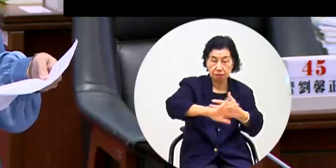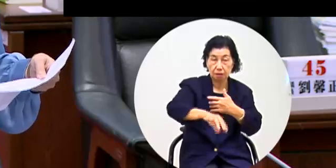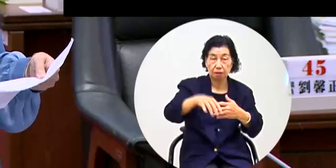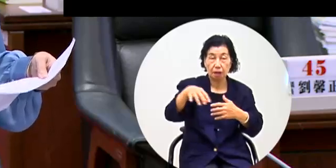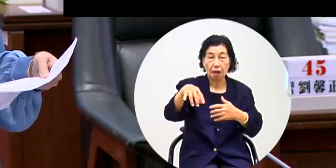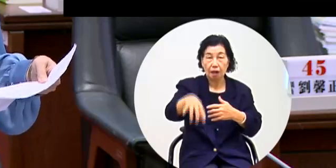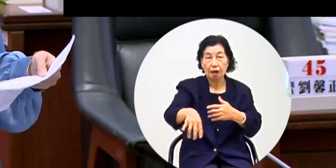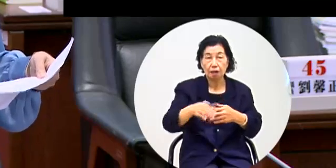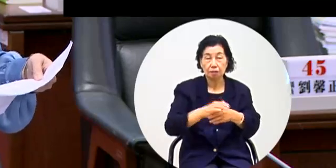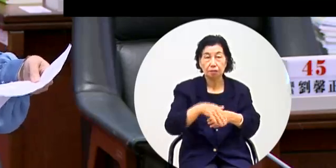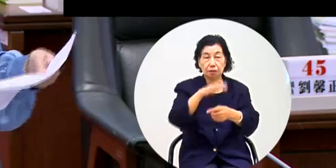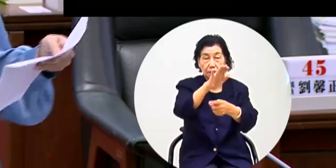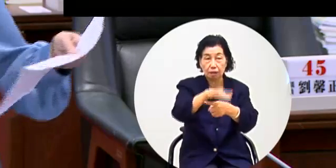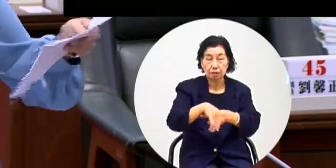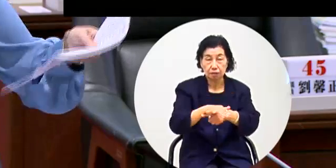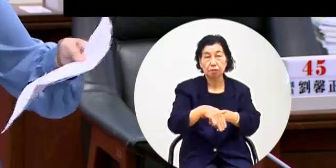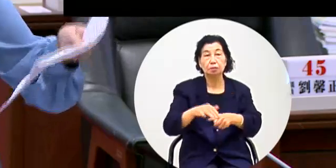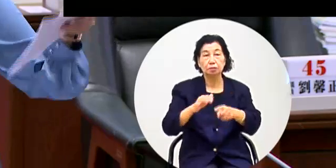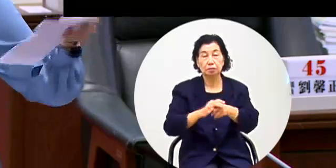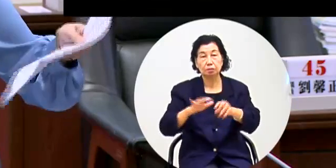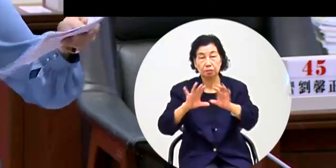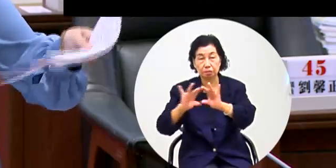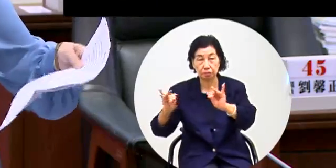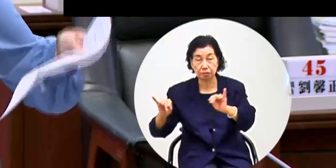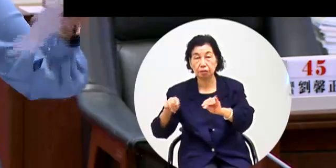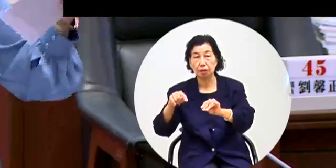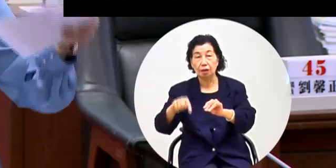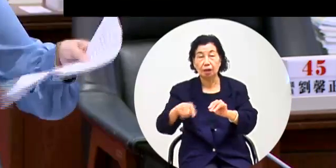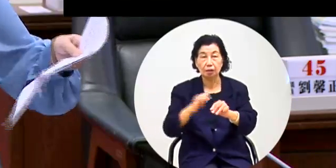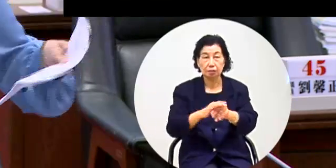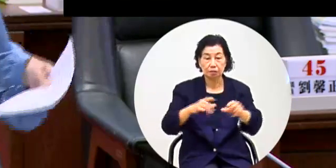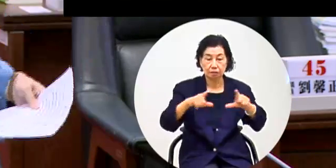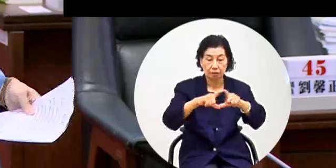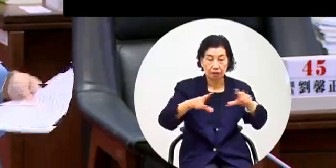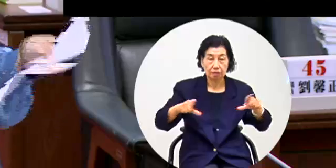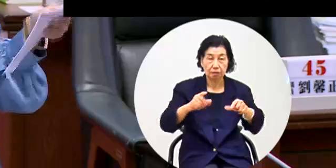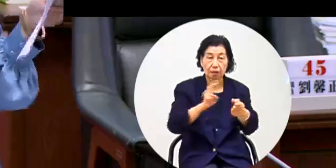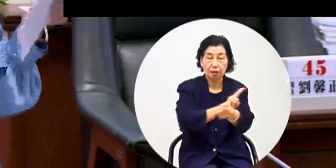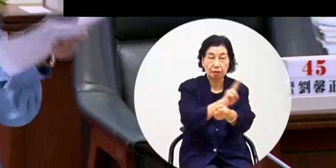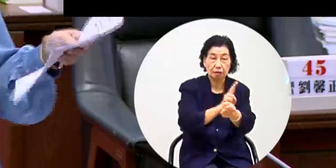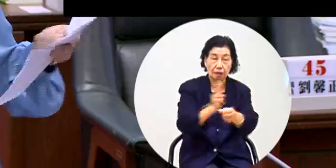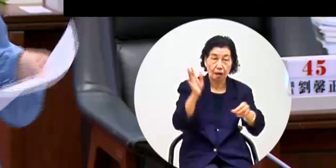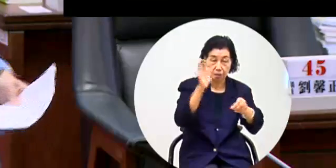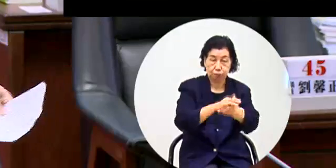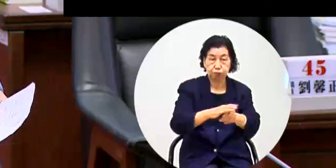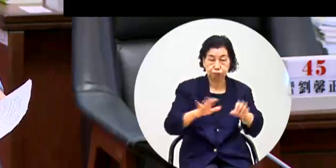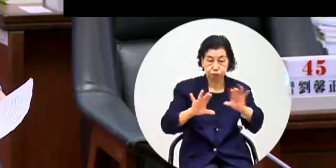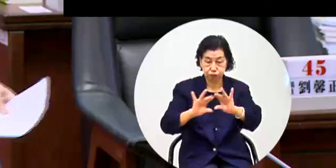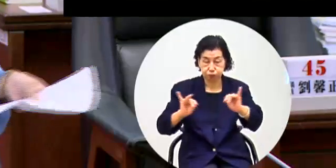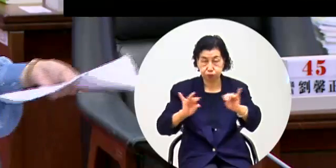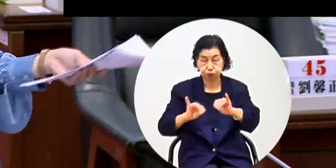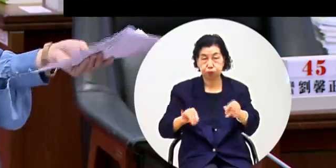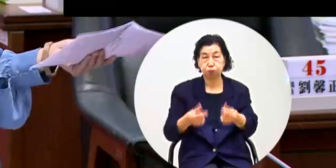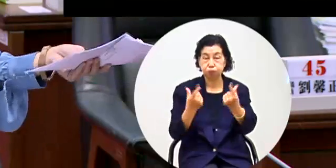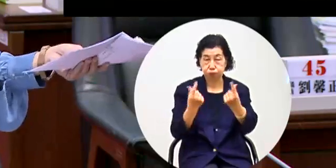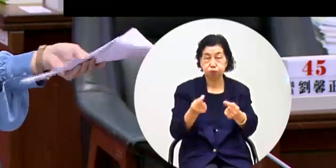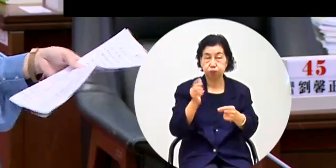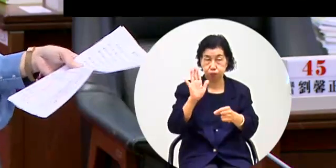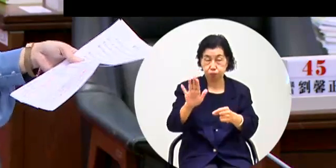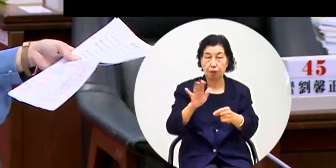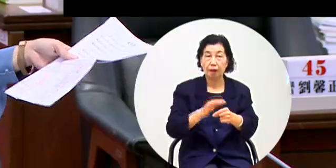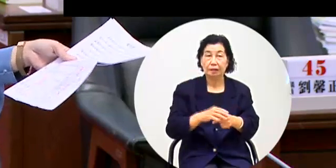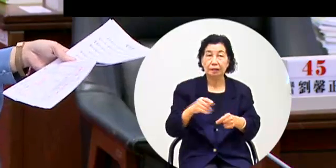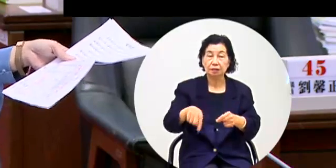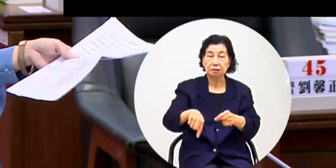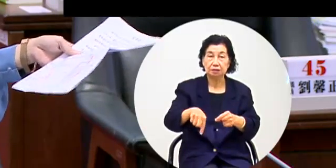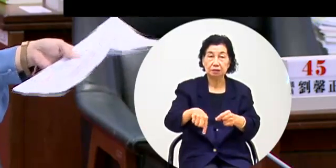大林埔的居民的土地，这些农地旱地在南新计划区里面也还没有被征收，它竟然不是迁村范围内，这也很奇怪啊，这